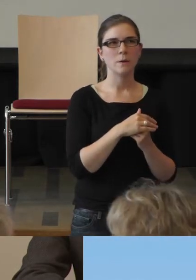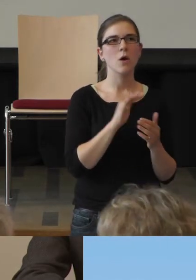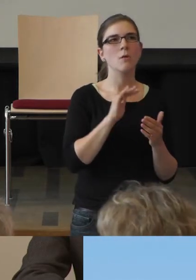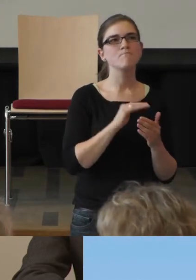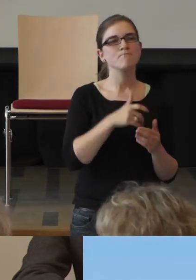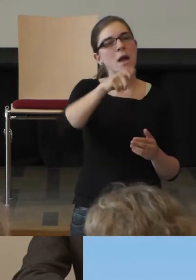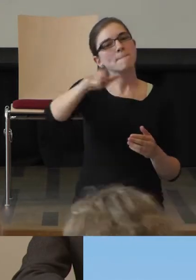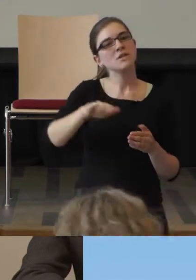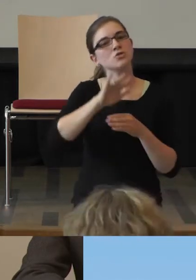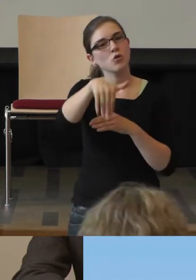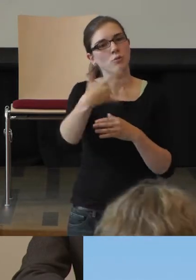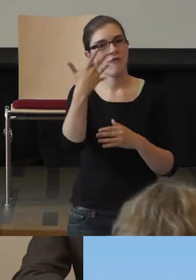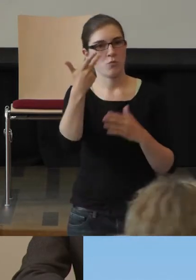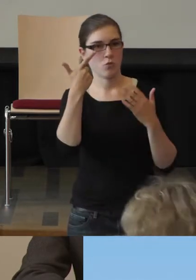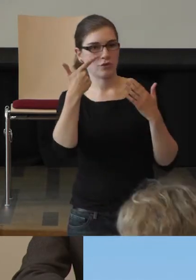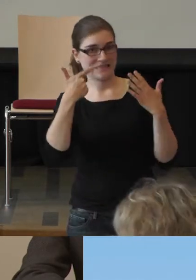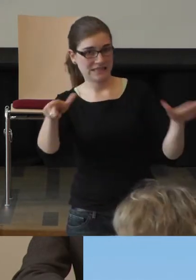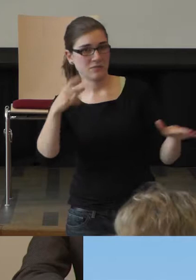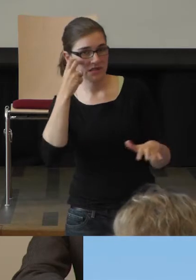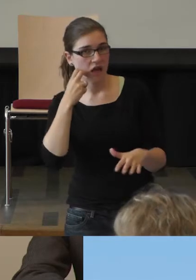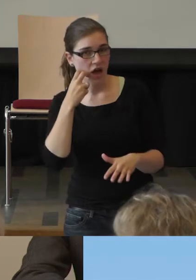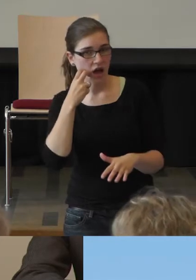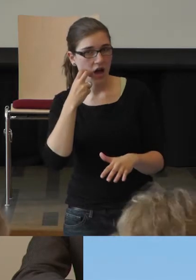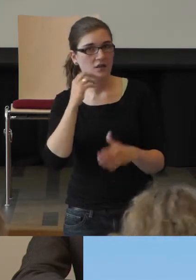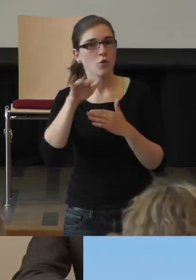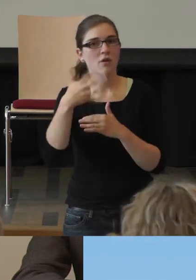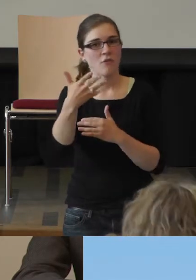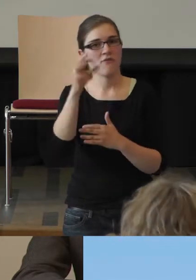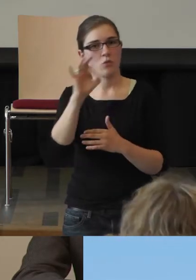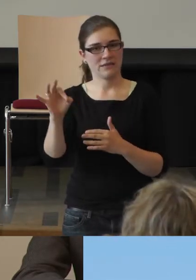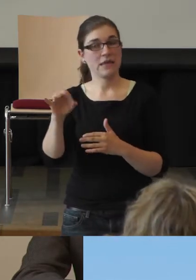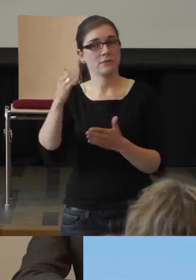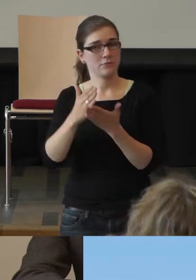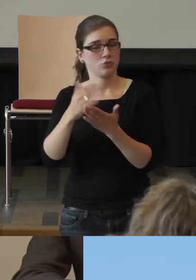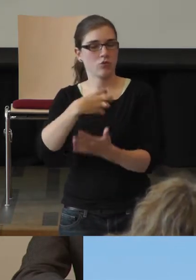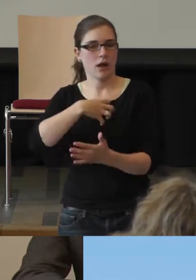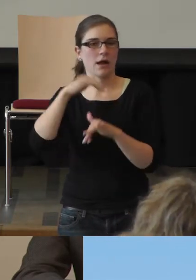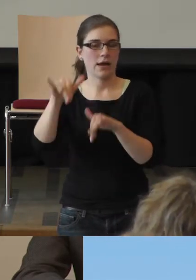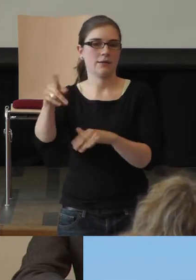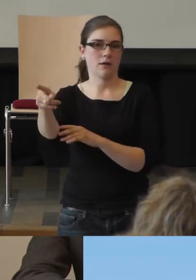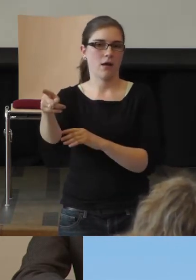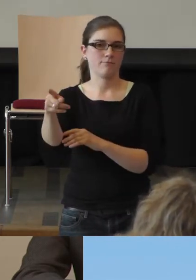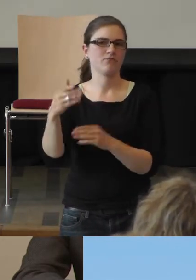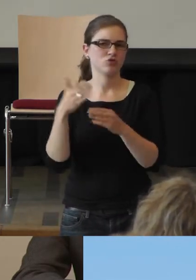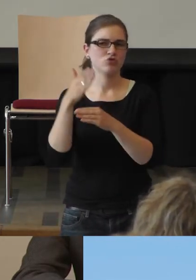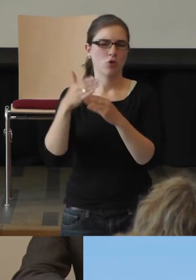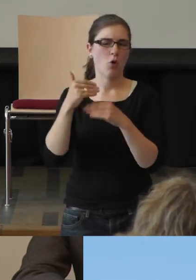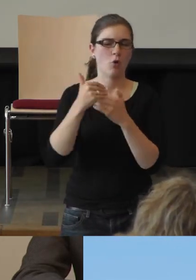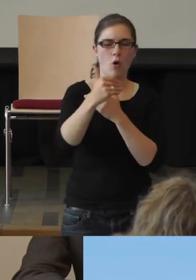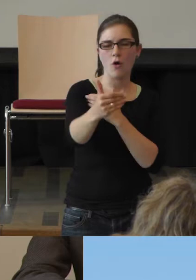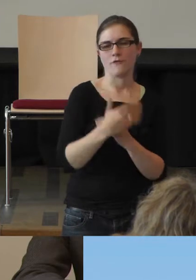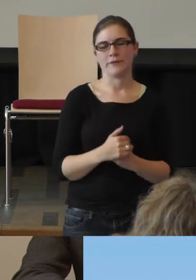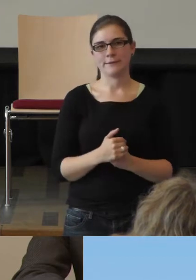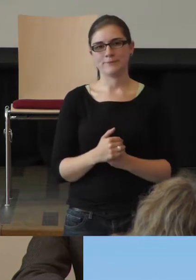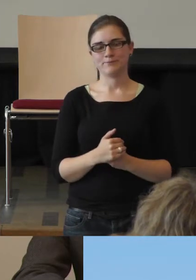jährigen haben glaube ich bereits 5% der Bevölkerung haben dieses also eine relativ häufige Störung und warum